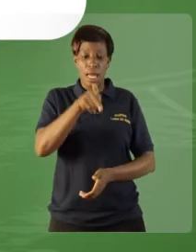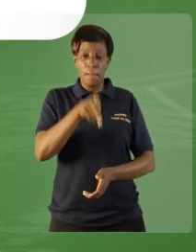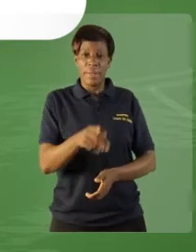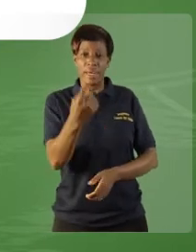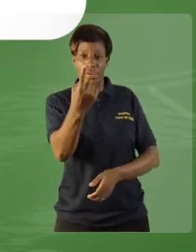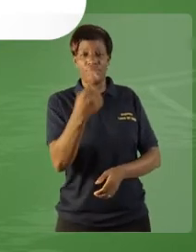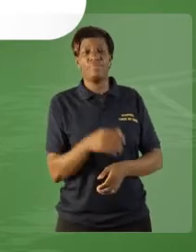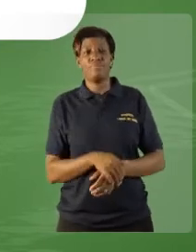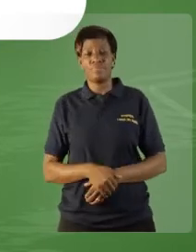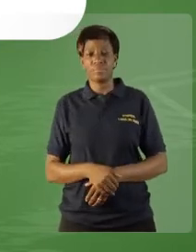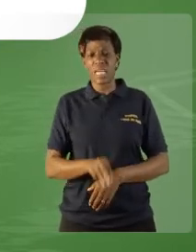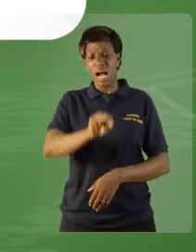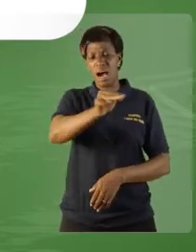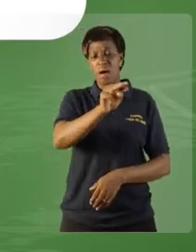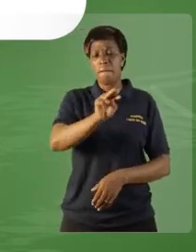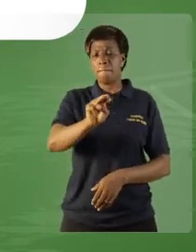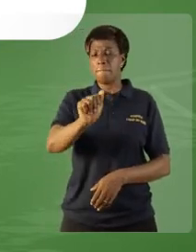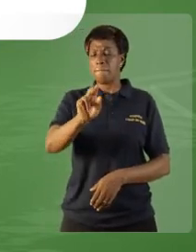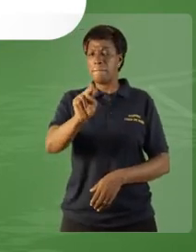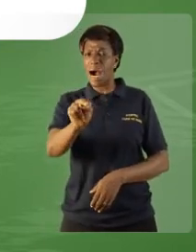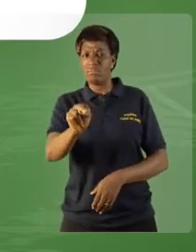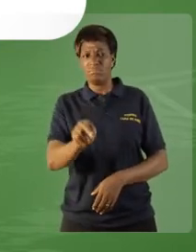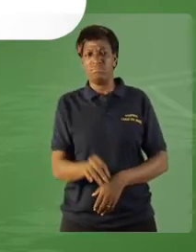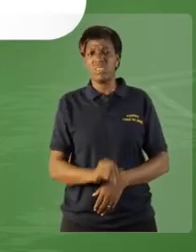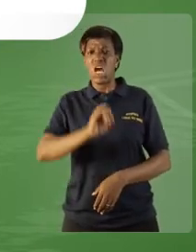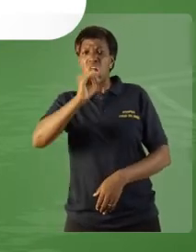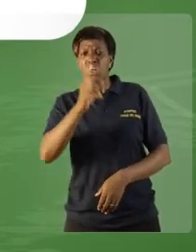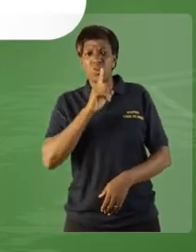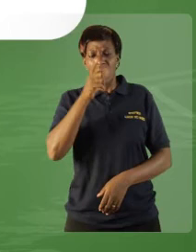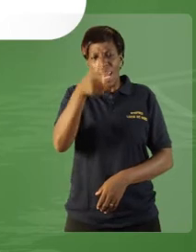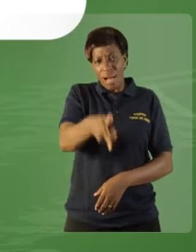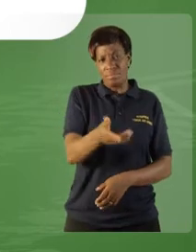P1, man, je suis là.